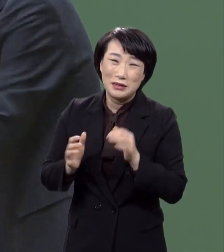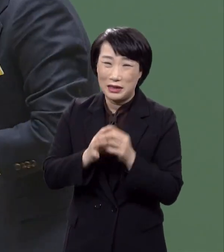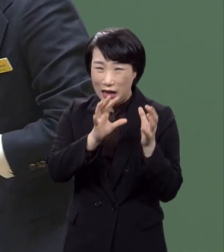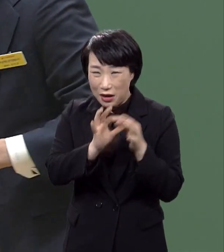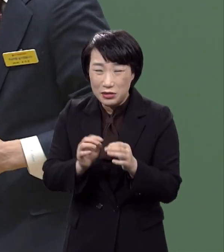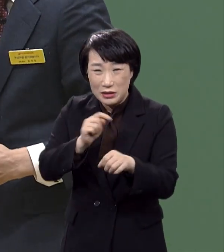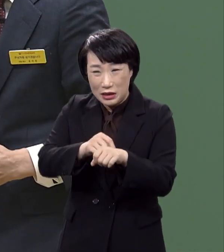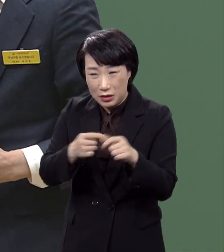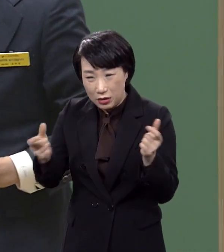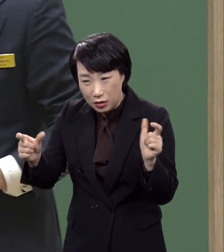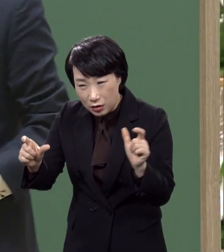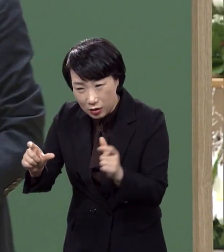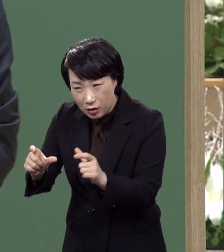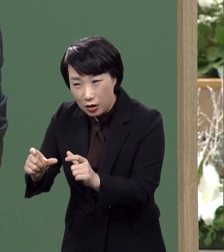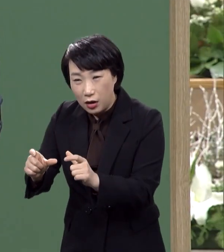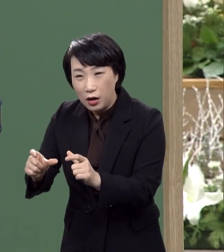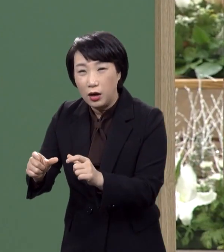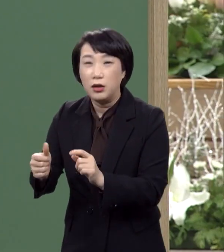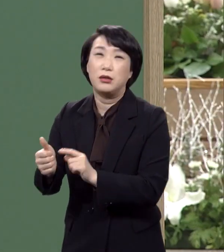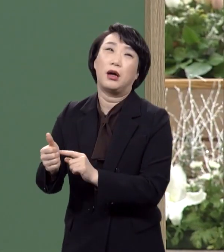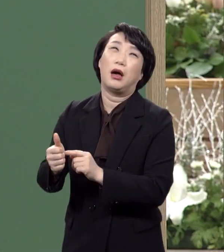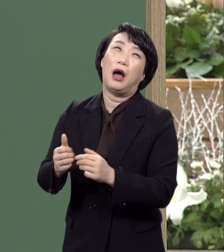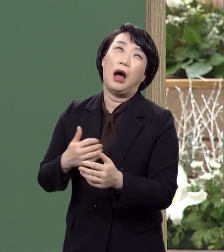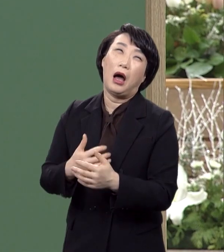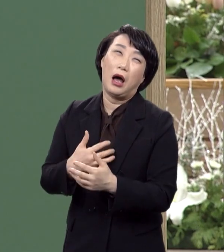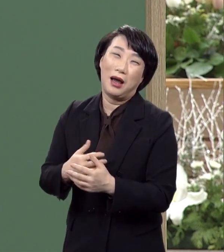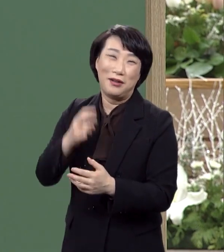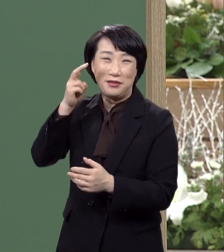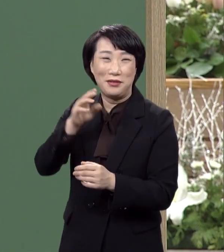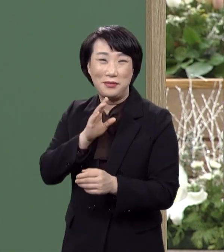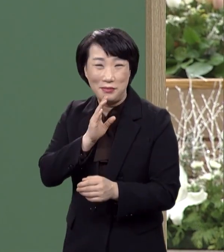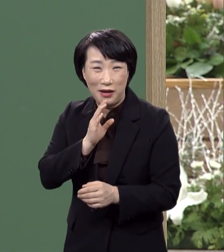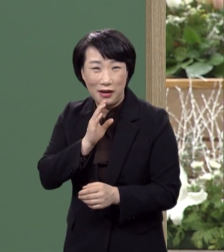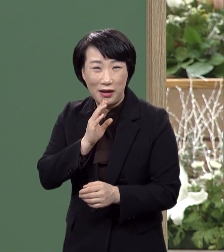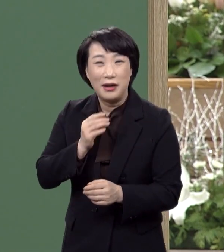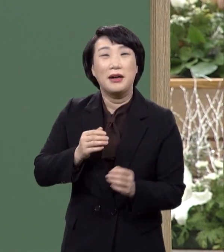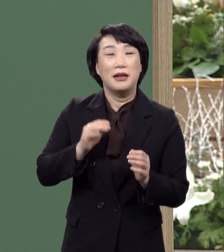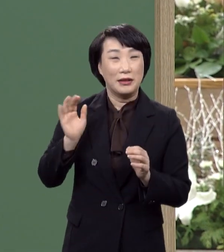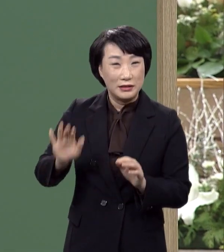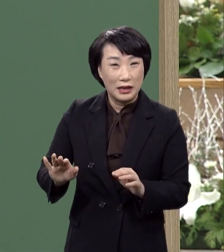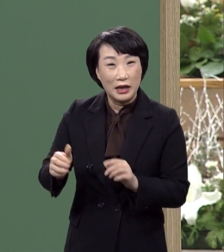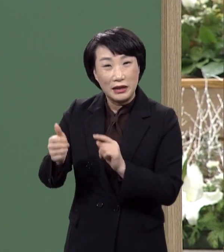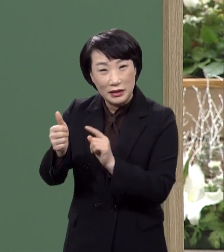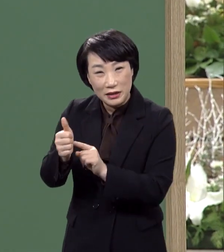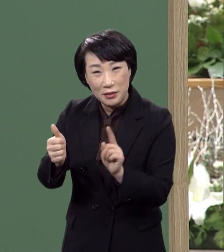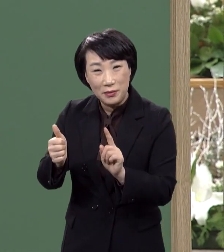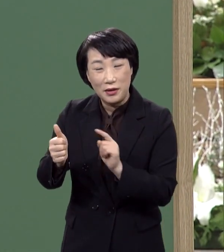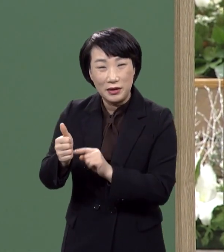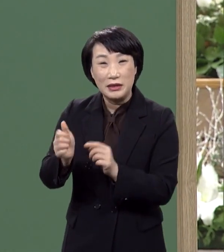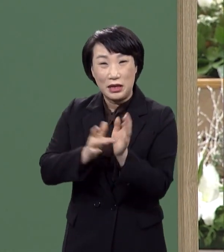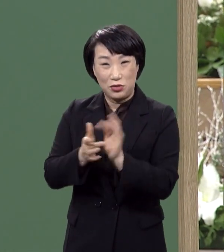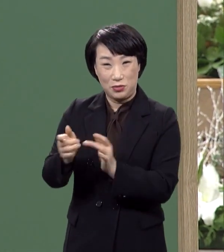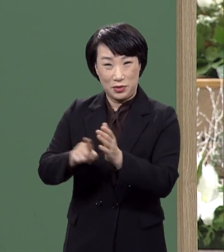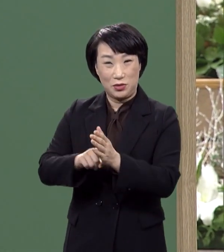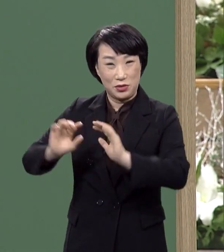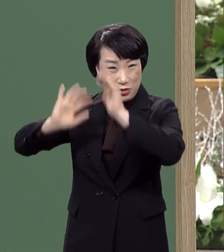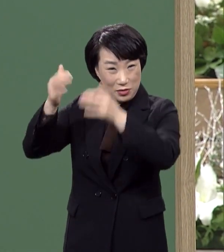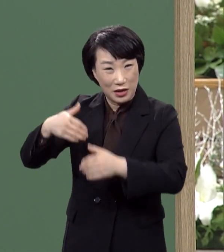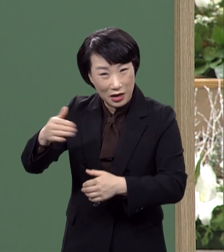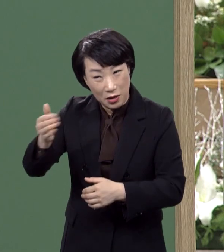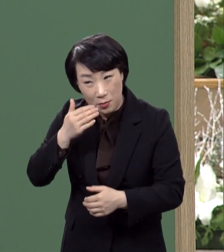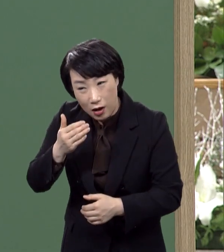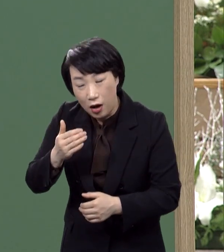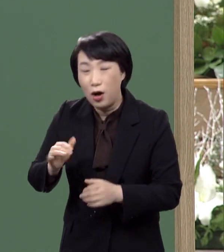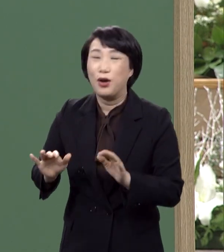계속 지나가. 참 얼마나 정말로 야속하냐 그 말이요. 그러나 그분이 정말로 예수 믿고 천국 갈 수